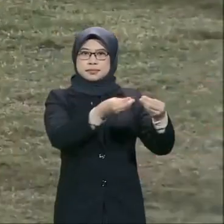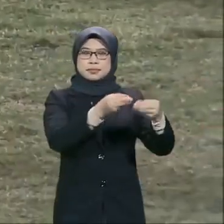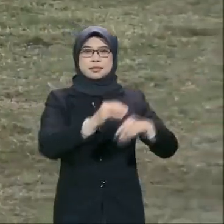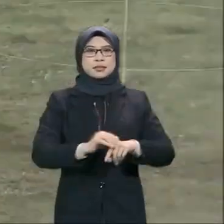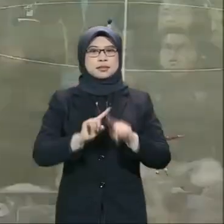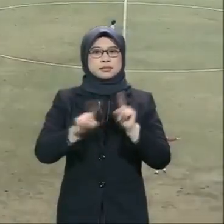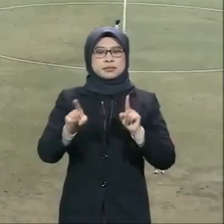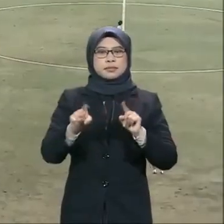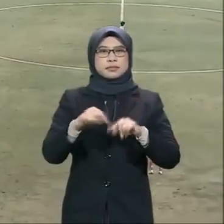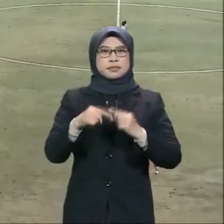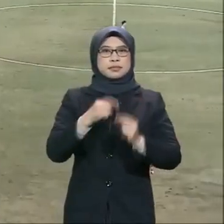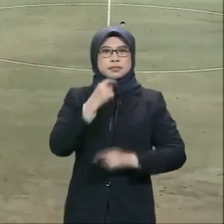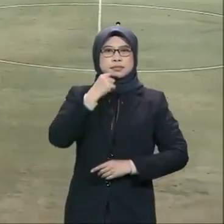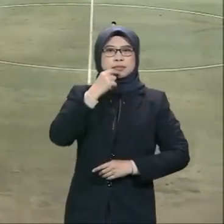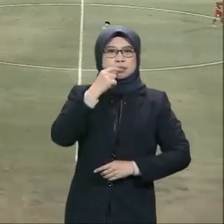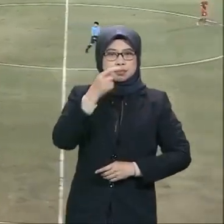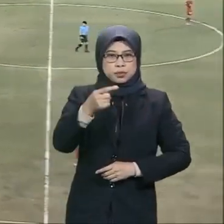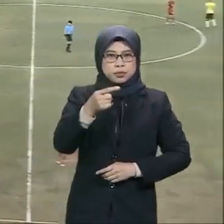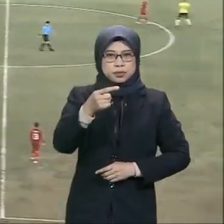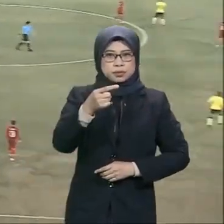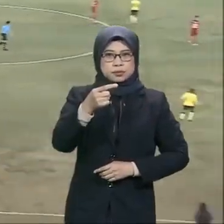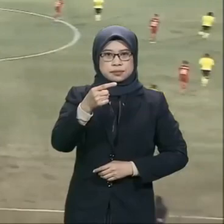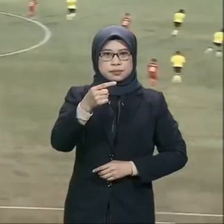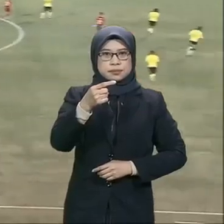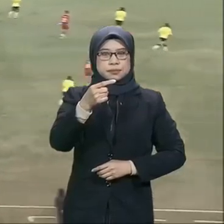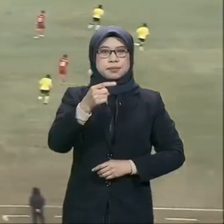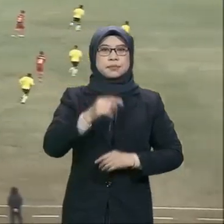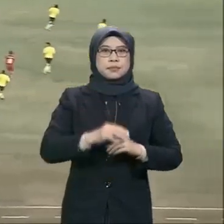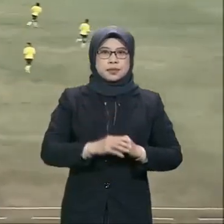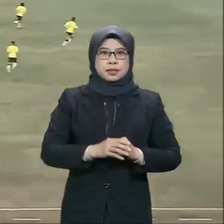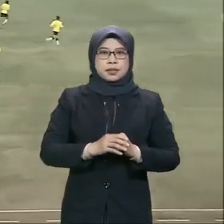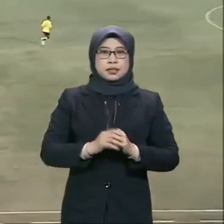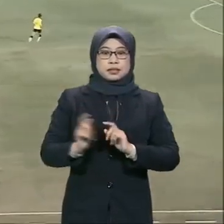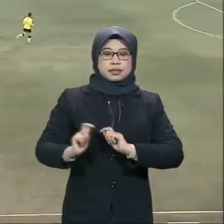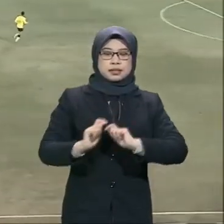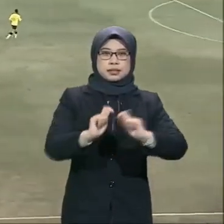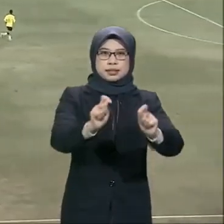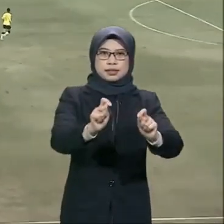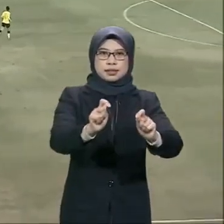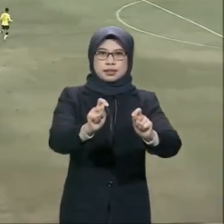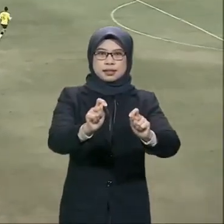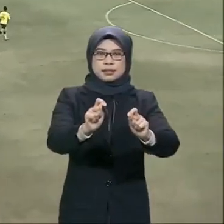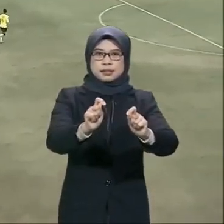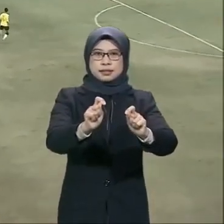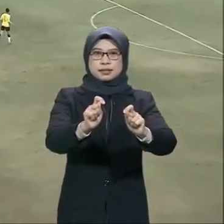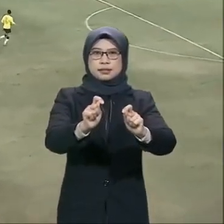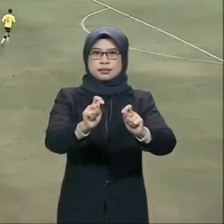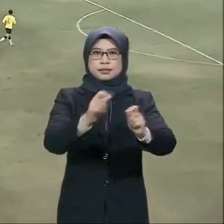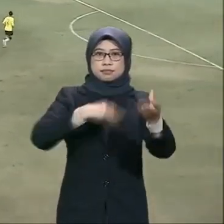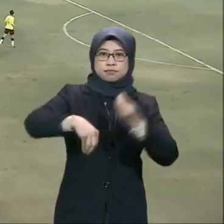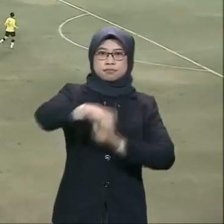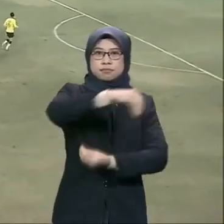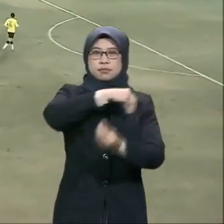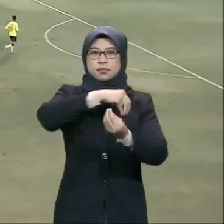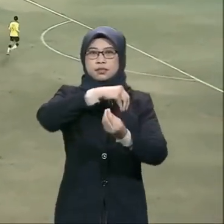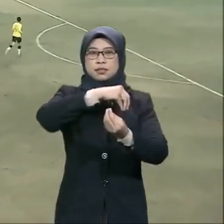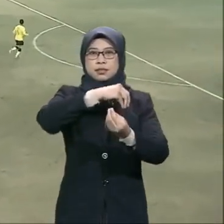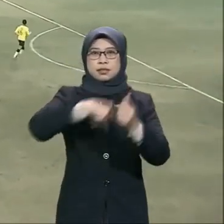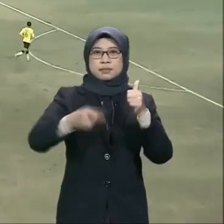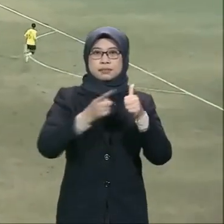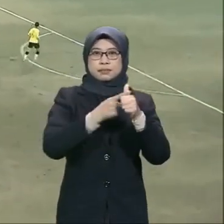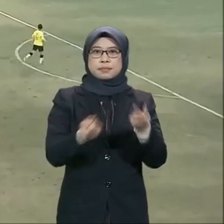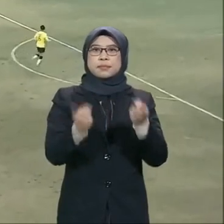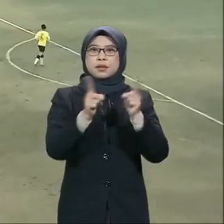kita sebut tentang retaliation ataupun tindak balas, maka bermaksud ada perkara pertama yang